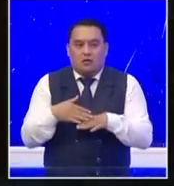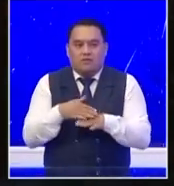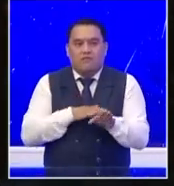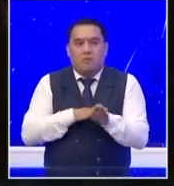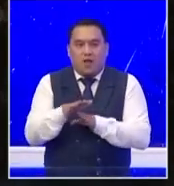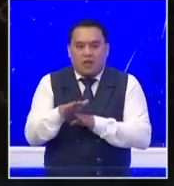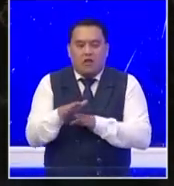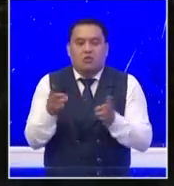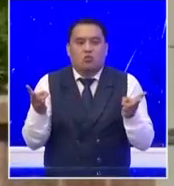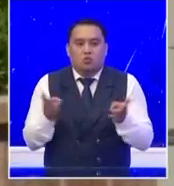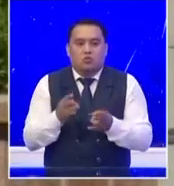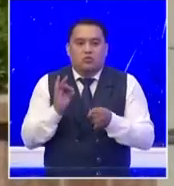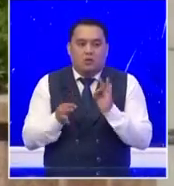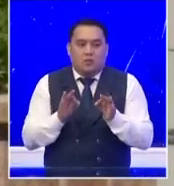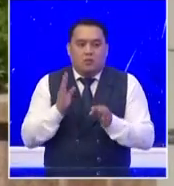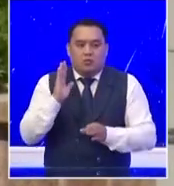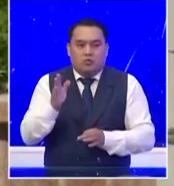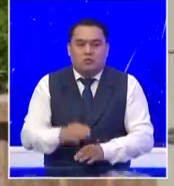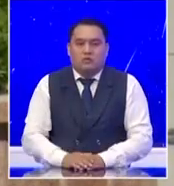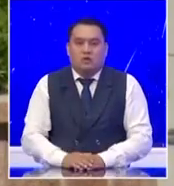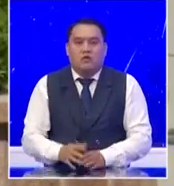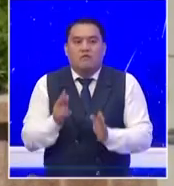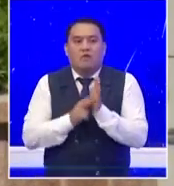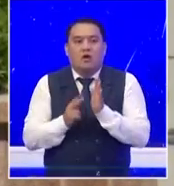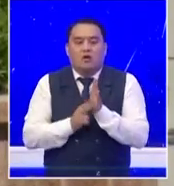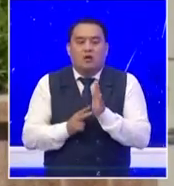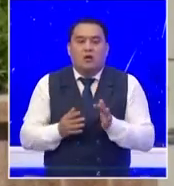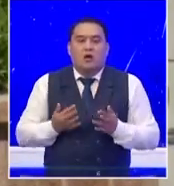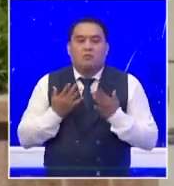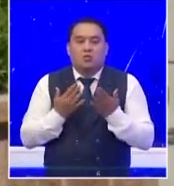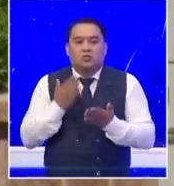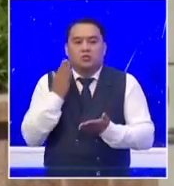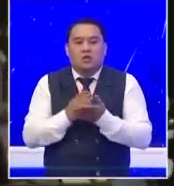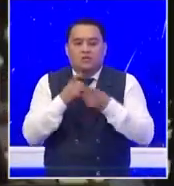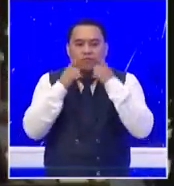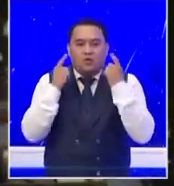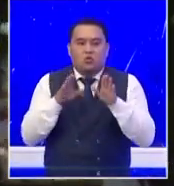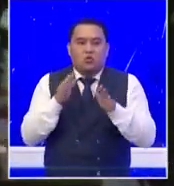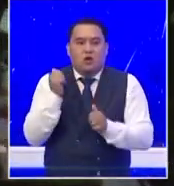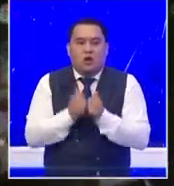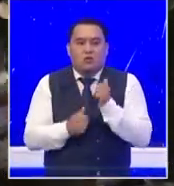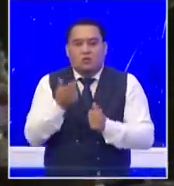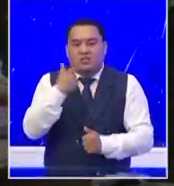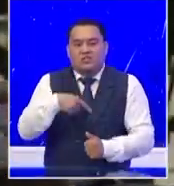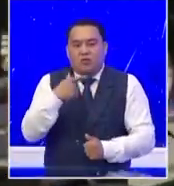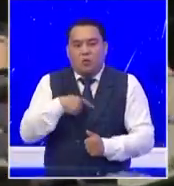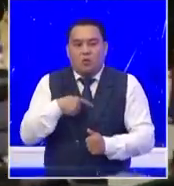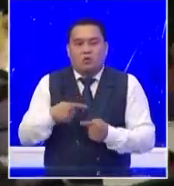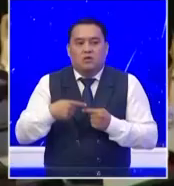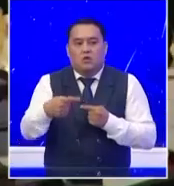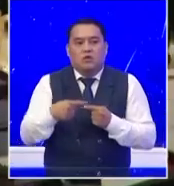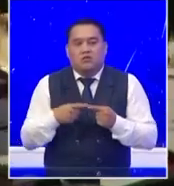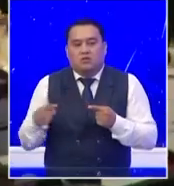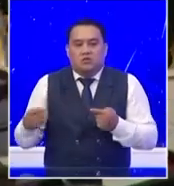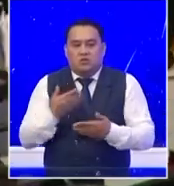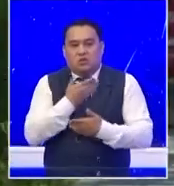это все, и тогда все будет нормально. Хорошо. Почти 80% опрошенных маски имелись, только вот носит их каждый по-своему. Не соблюдается и